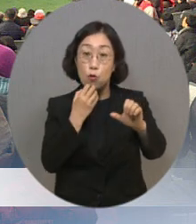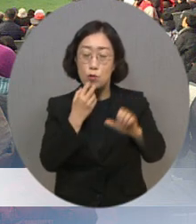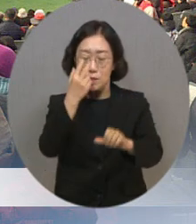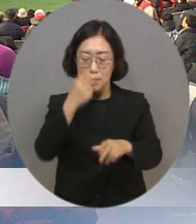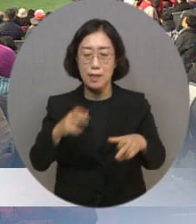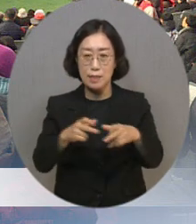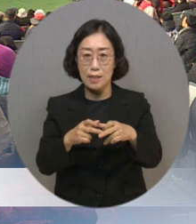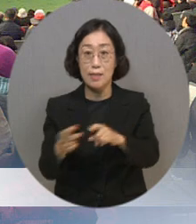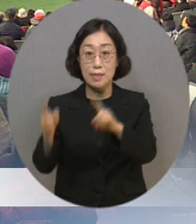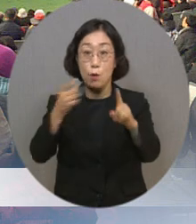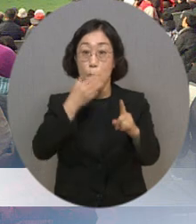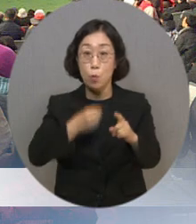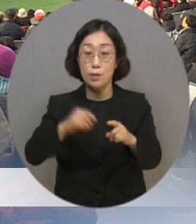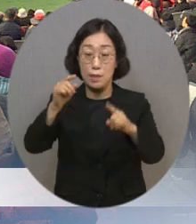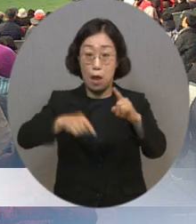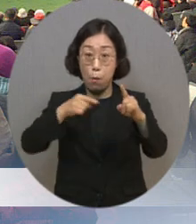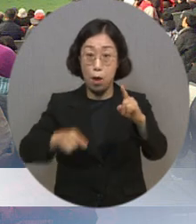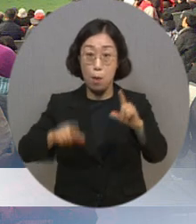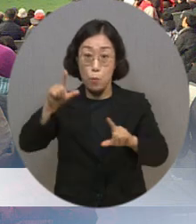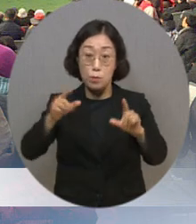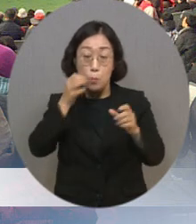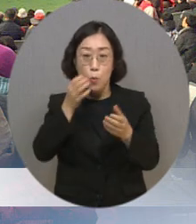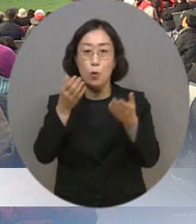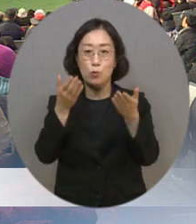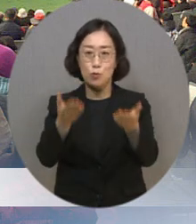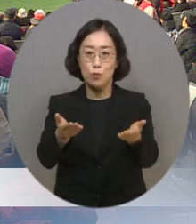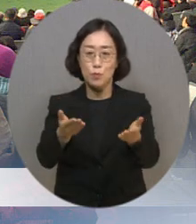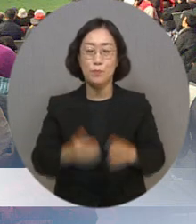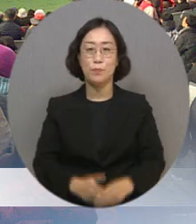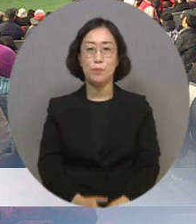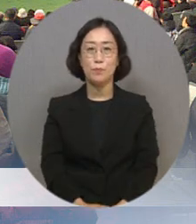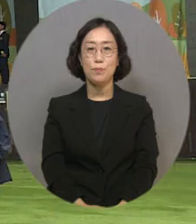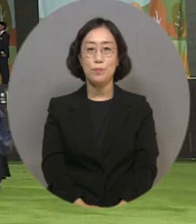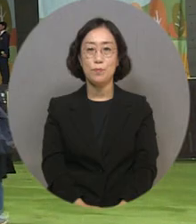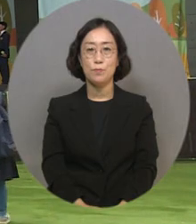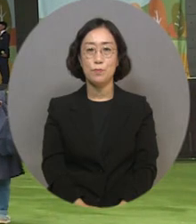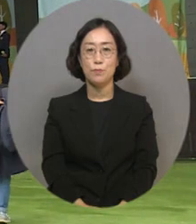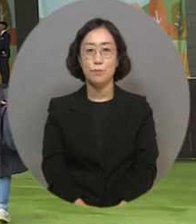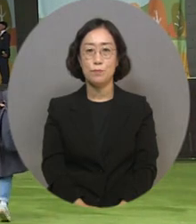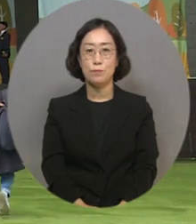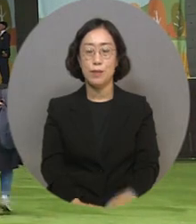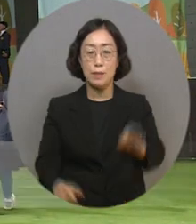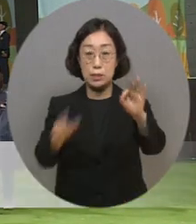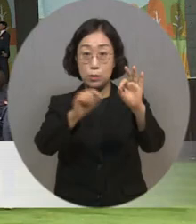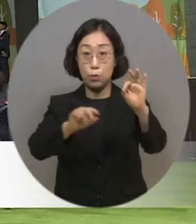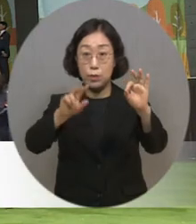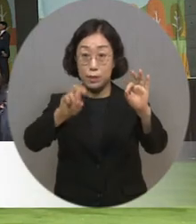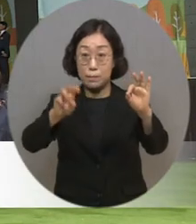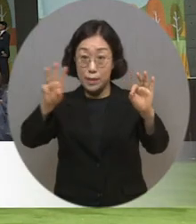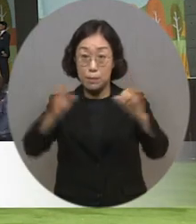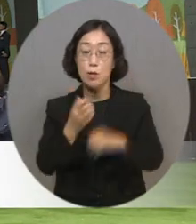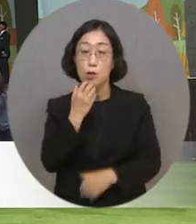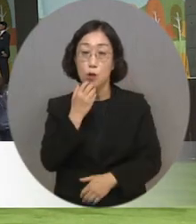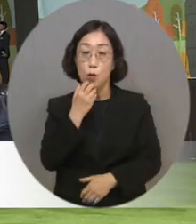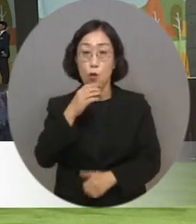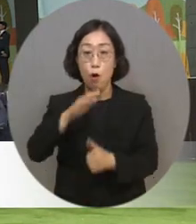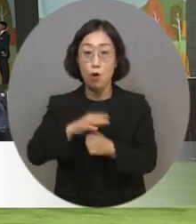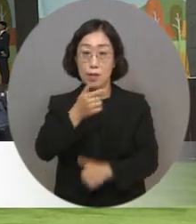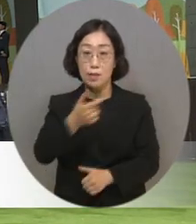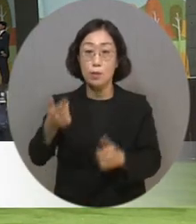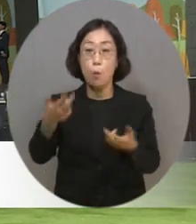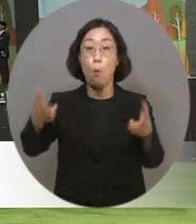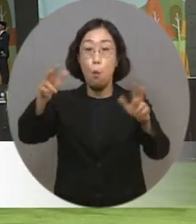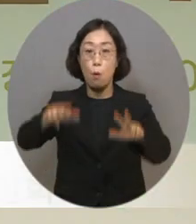서울시각장애인 재활복지대회 현장으로 함께 가보시죠. 지난 10월 23일 서울